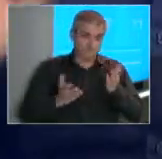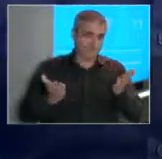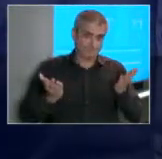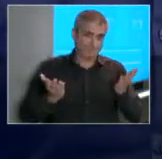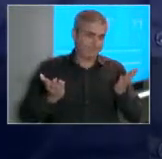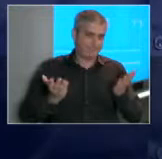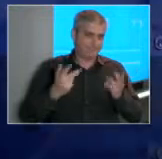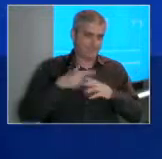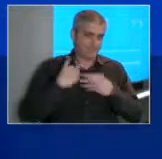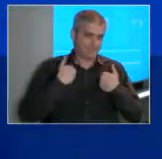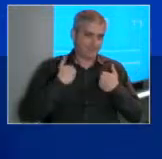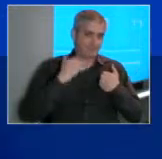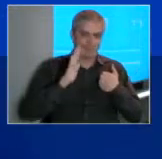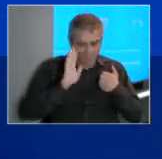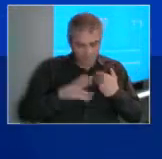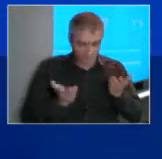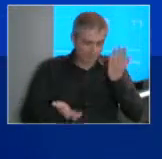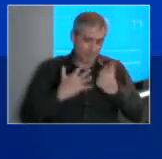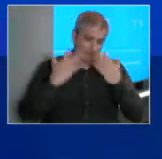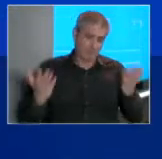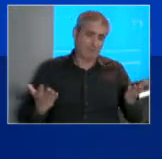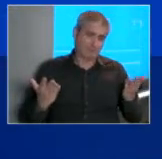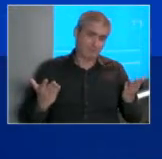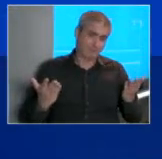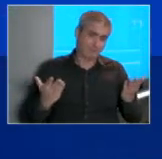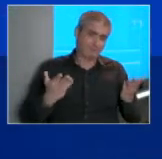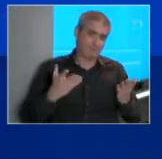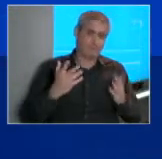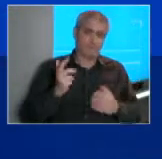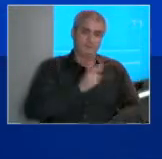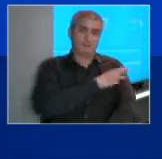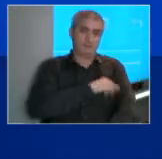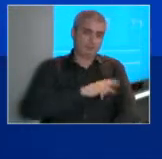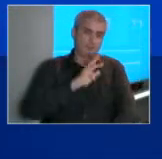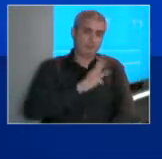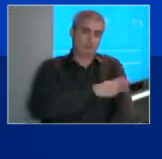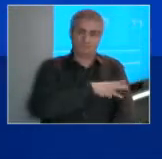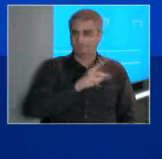זה דווקא לא מטריד אותי כל כך. כי גם ככה יש הבדל גדול בין משקית שלישות